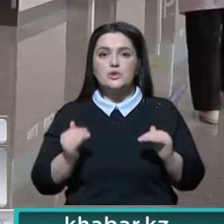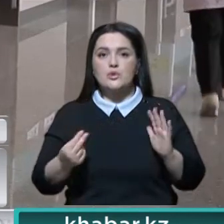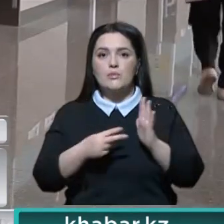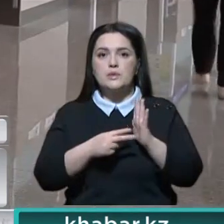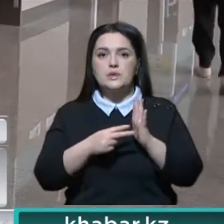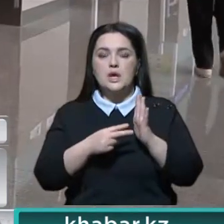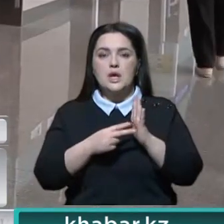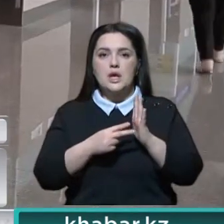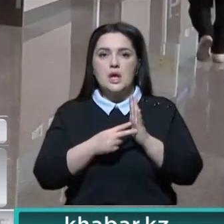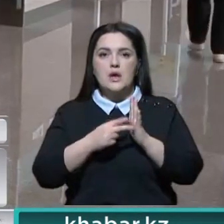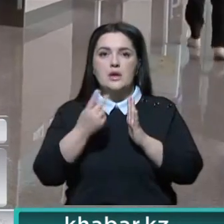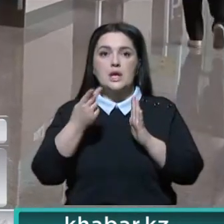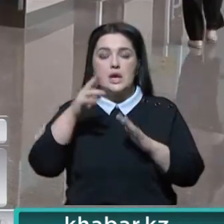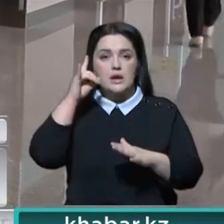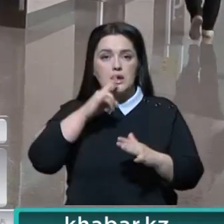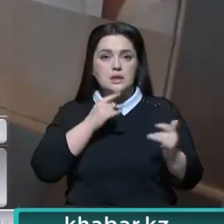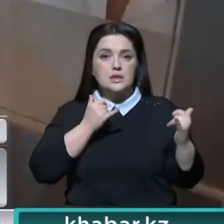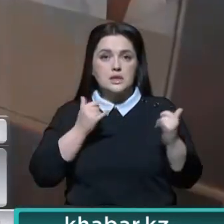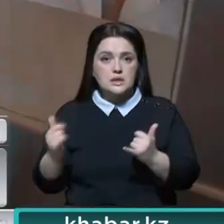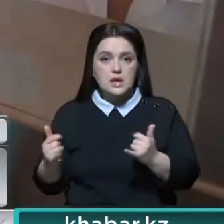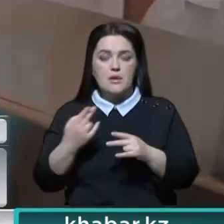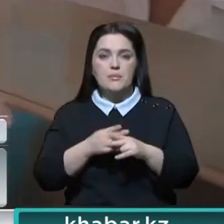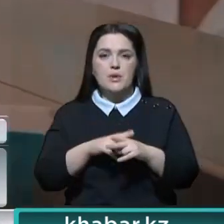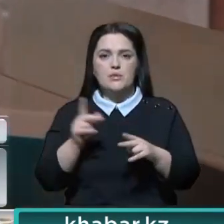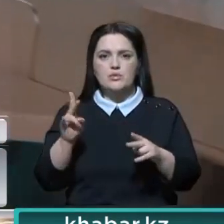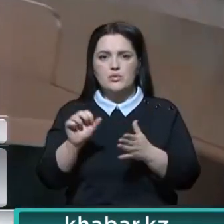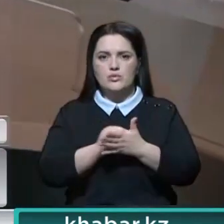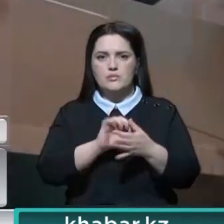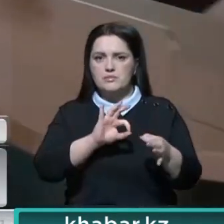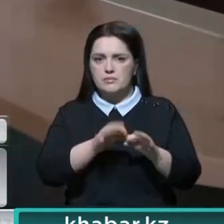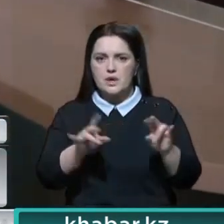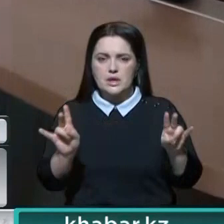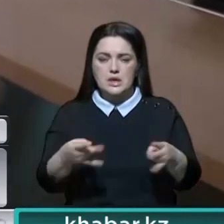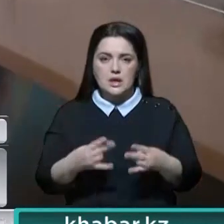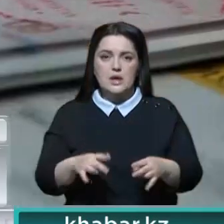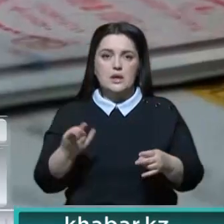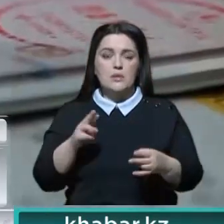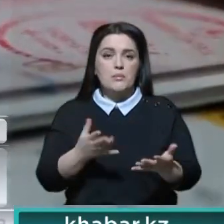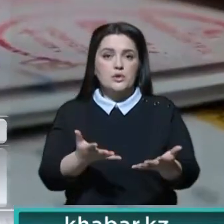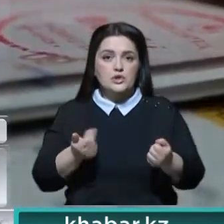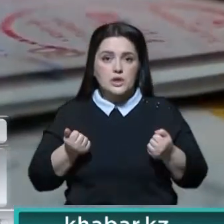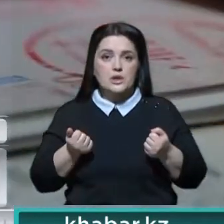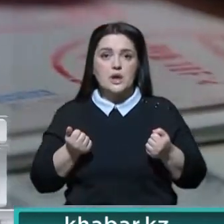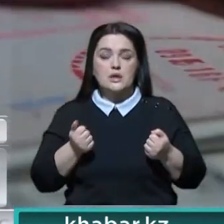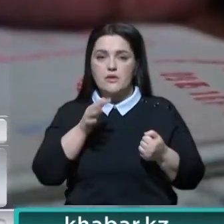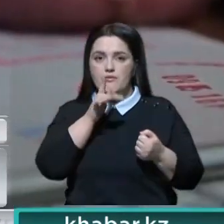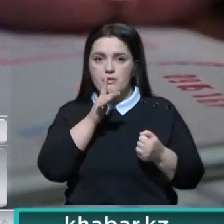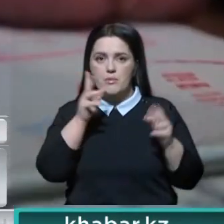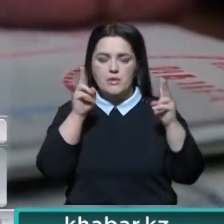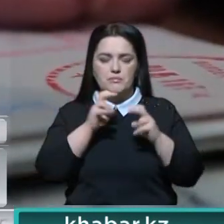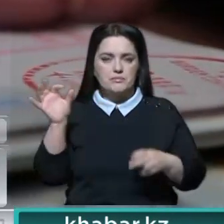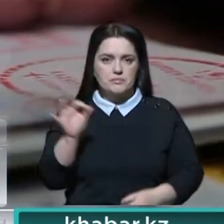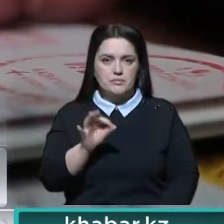снижение стоимости шенгенских виз для казахстанцев и сокращение количества документов, необходимых для ее получения, а также